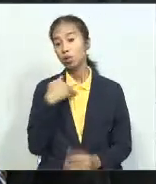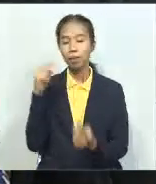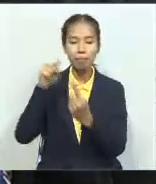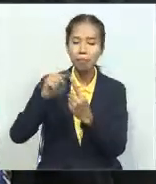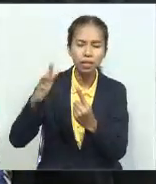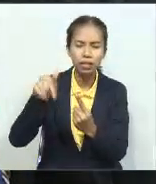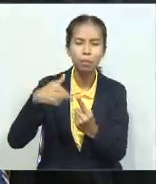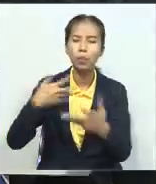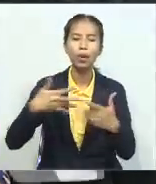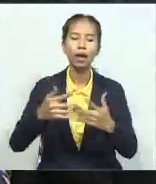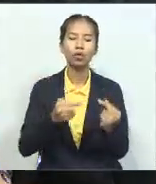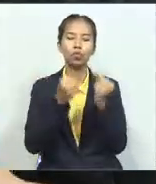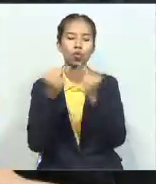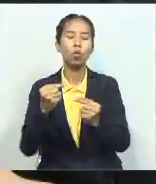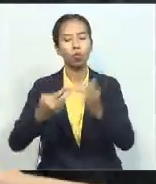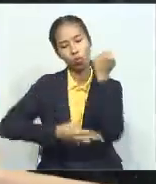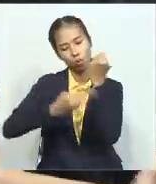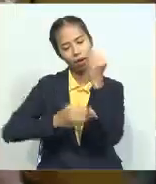แล้วก็ค่อยเดินทางต่อเนี่ยค่ะ